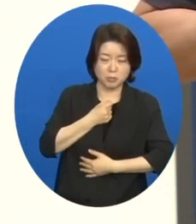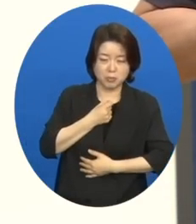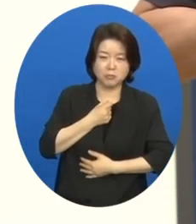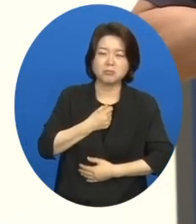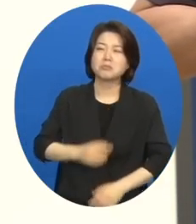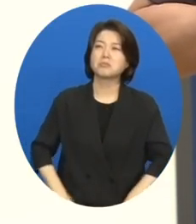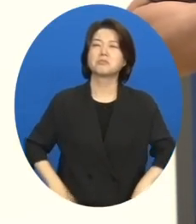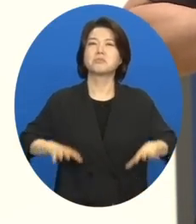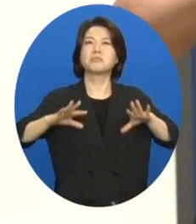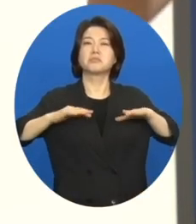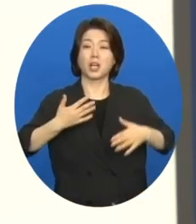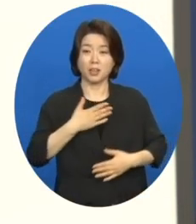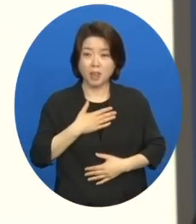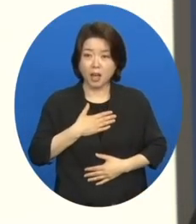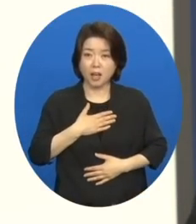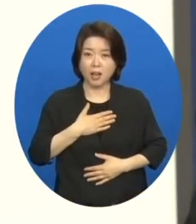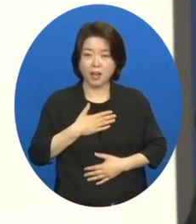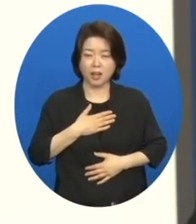나